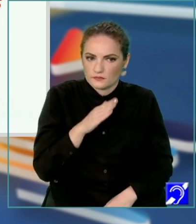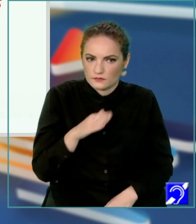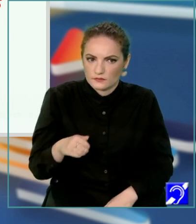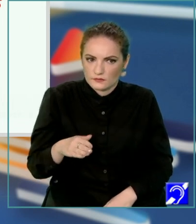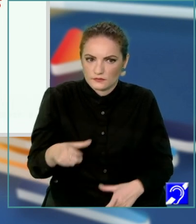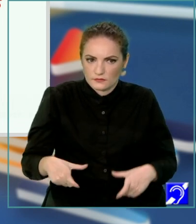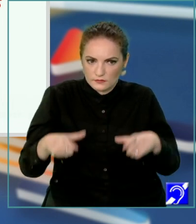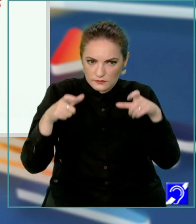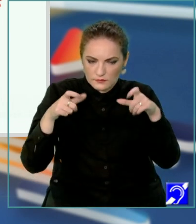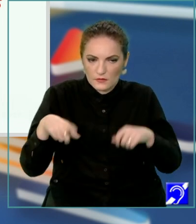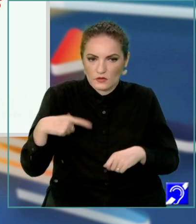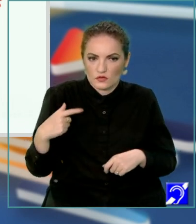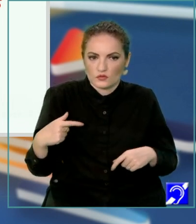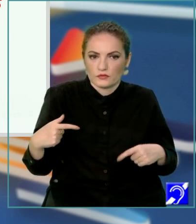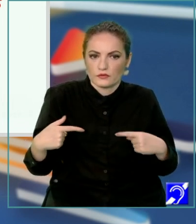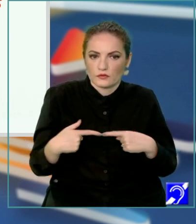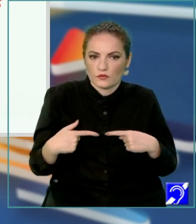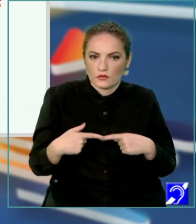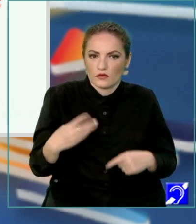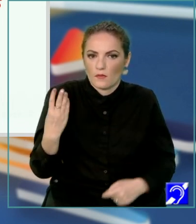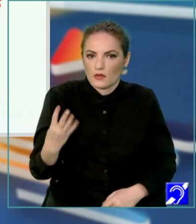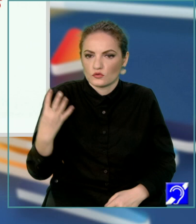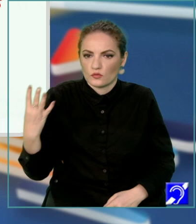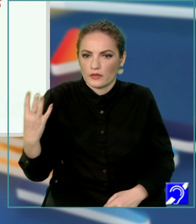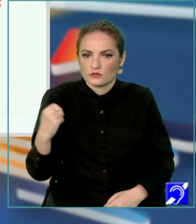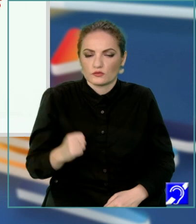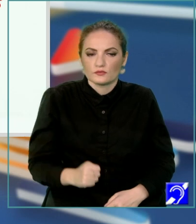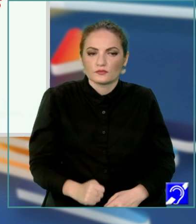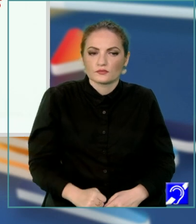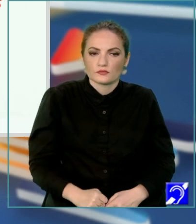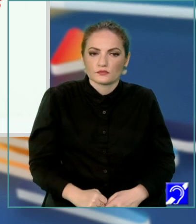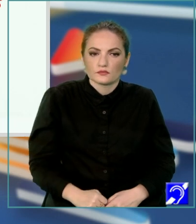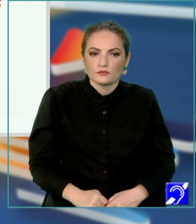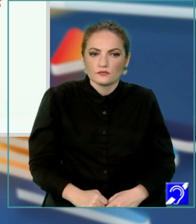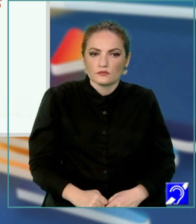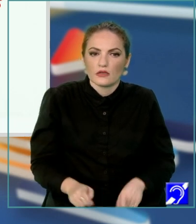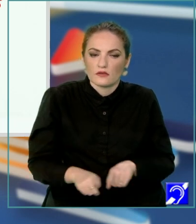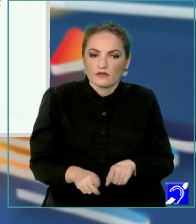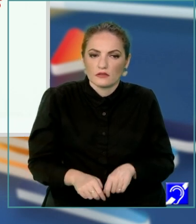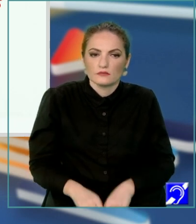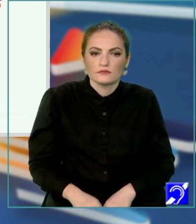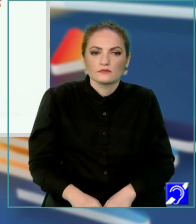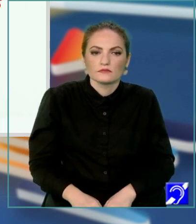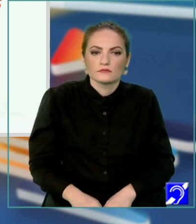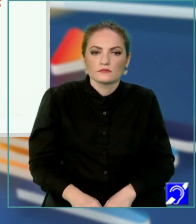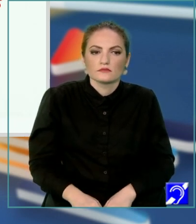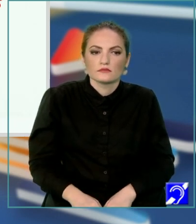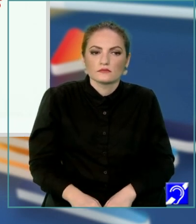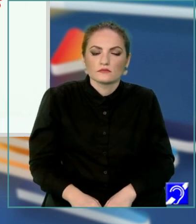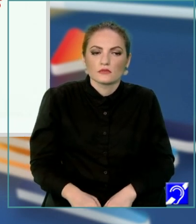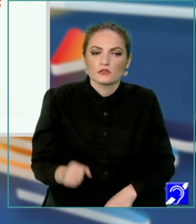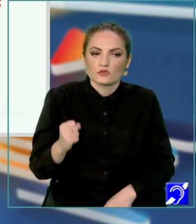sunt congruente patru câte patru Așadar suma tuturor muchiilor paralelipipedului